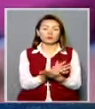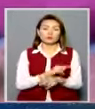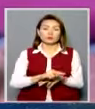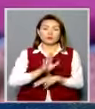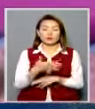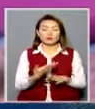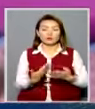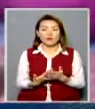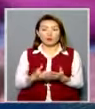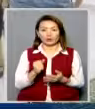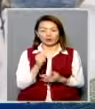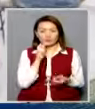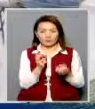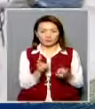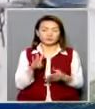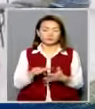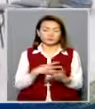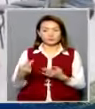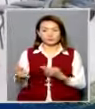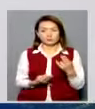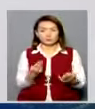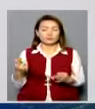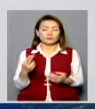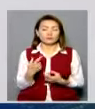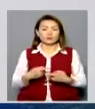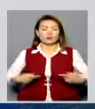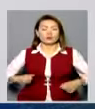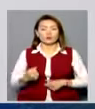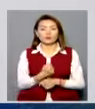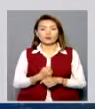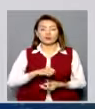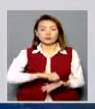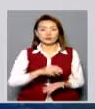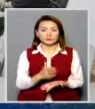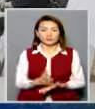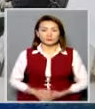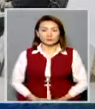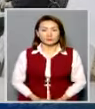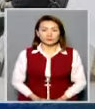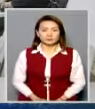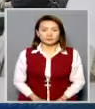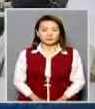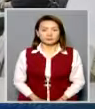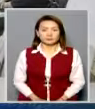өткізілді. Атап айтқанда, аспаздық, кесте тігу, сурет салу, дефиле және тағы да басқа секциялар бар.